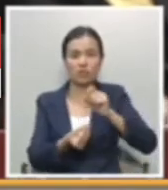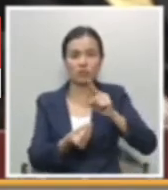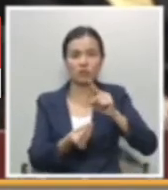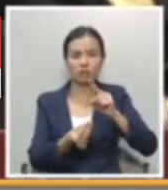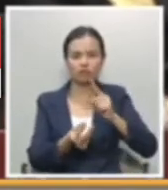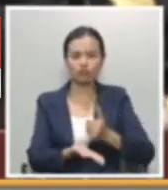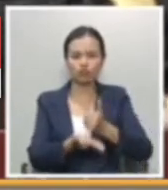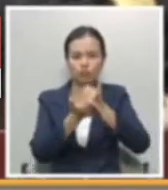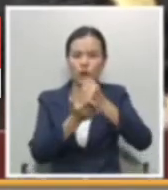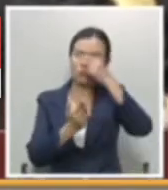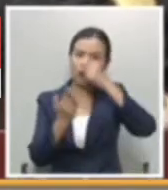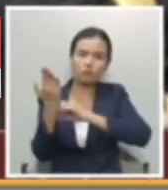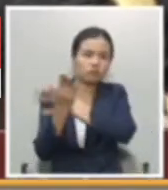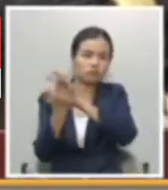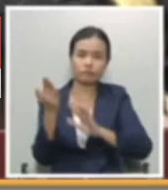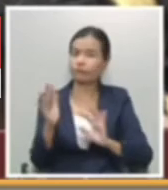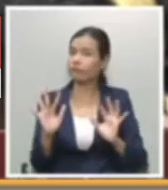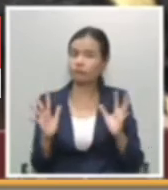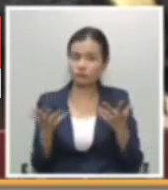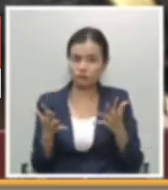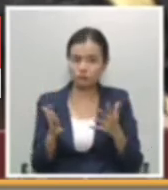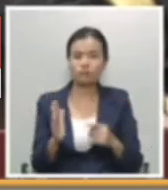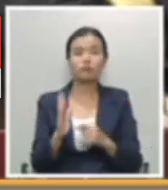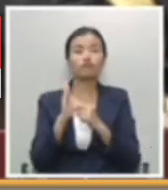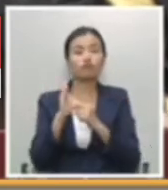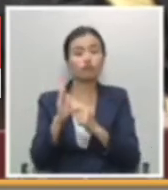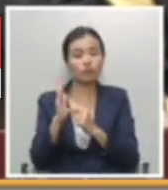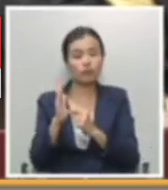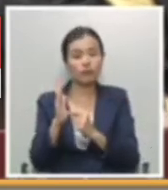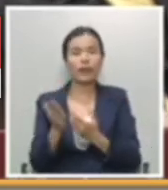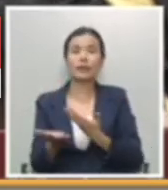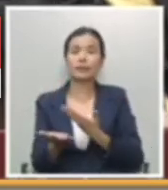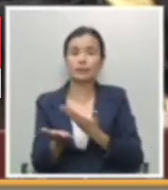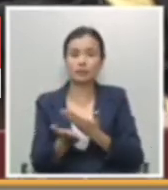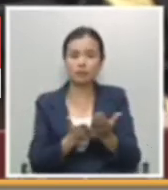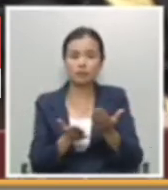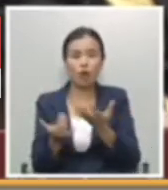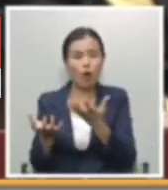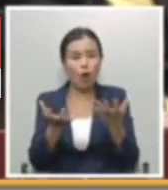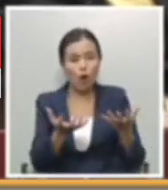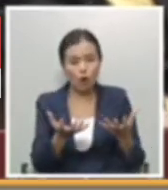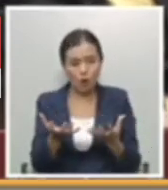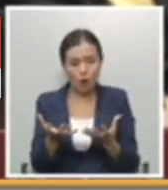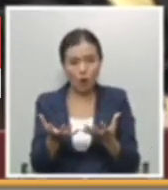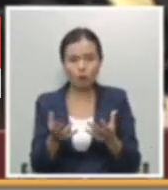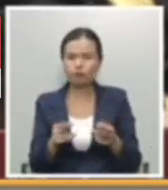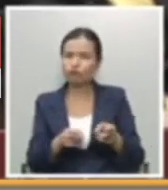ยกับผมยกตัวอย่างเช่นการซื้อยุทโธปกรณ์เป็นต้น